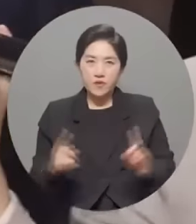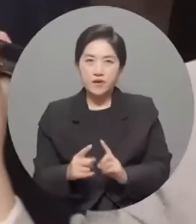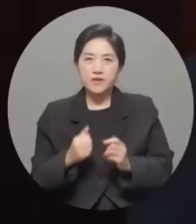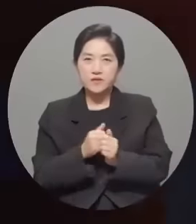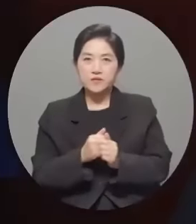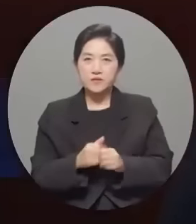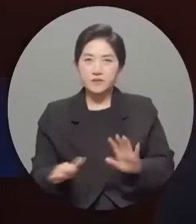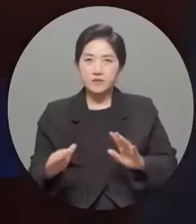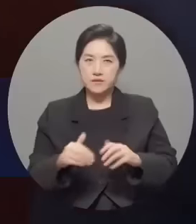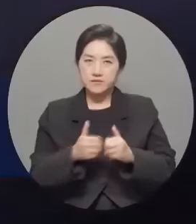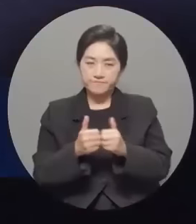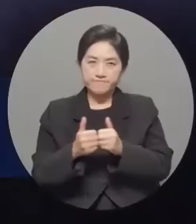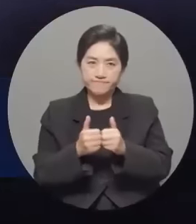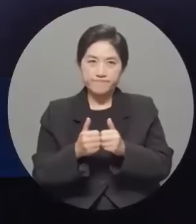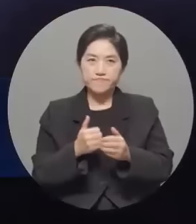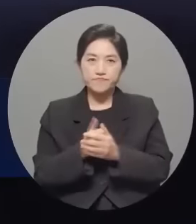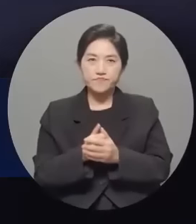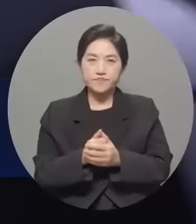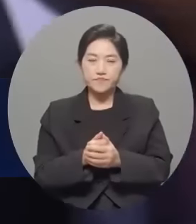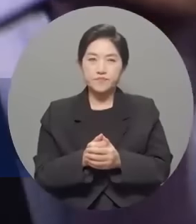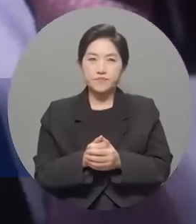만났습니다. 영수회담에